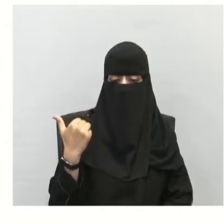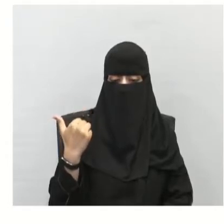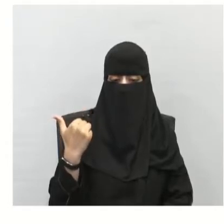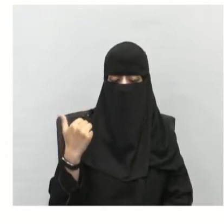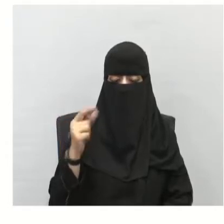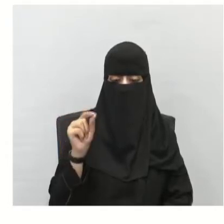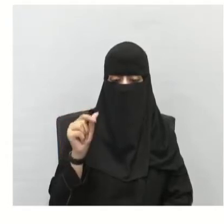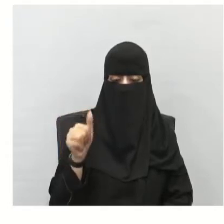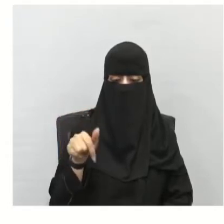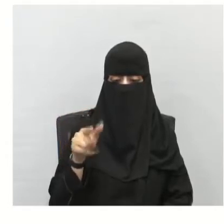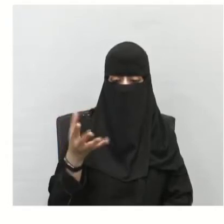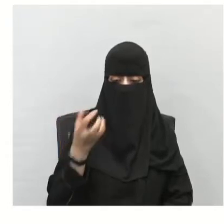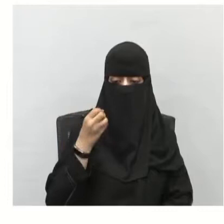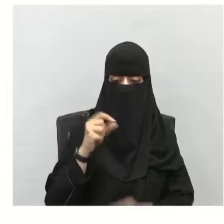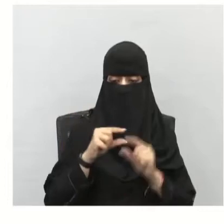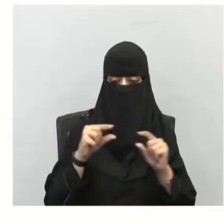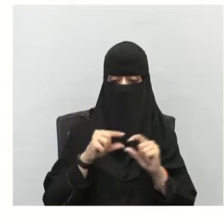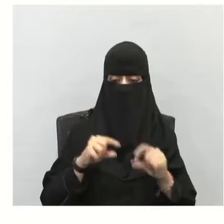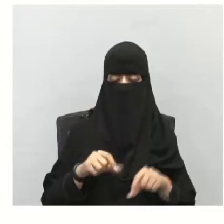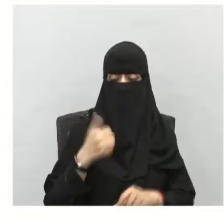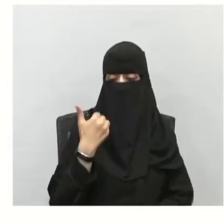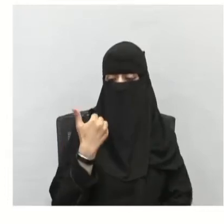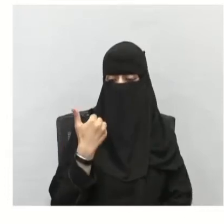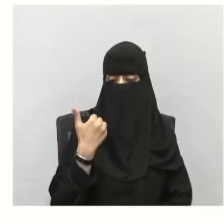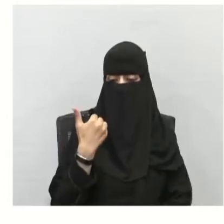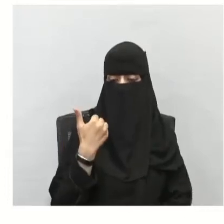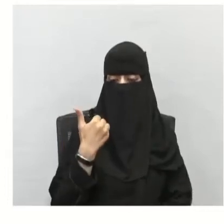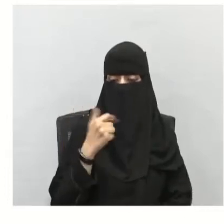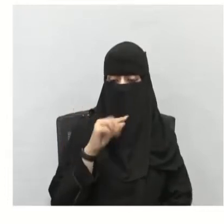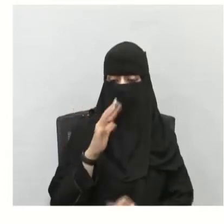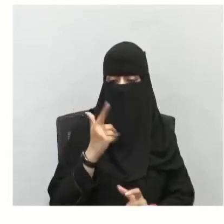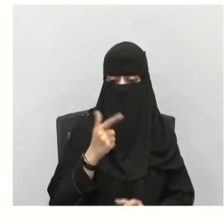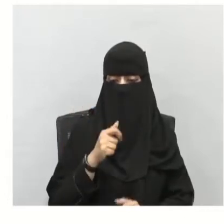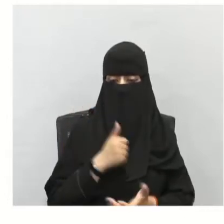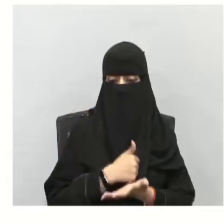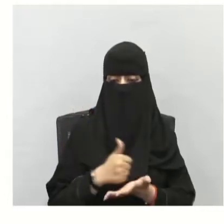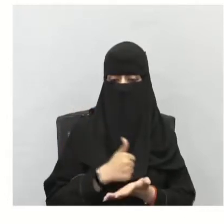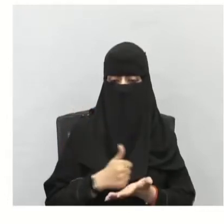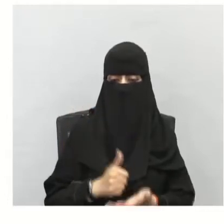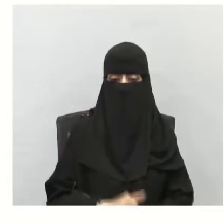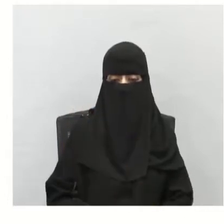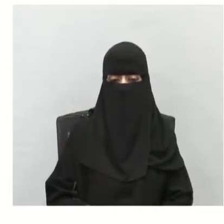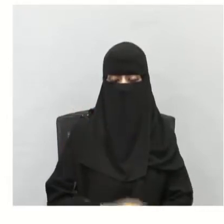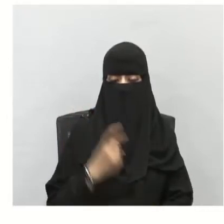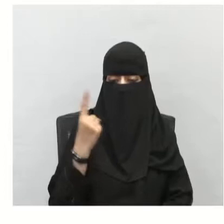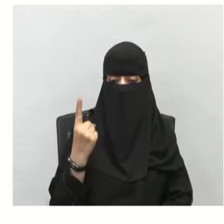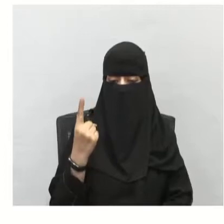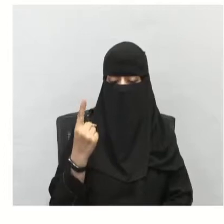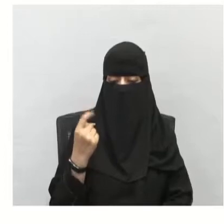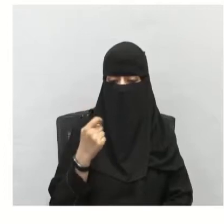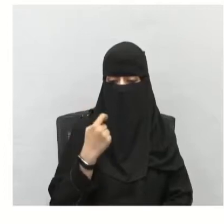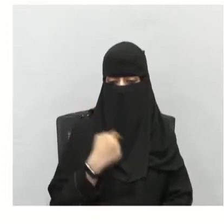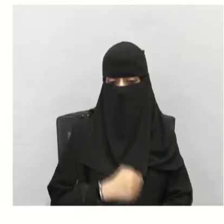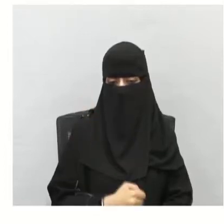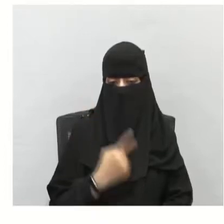1 2 3 4 5 6، ممتاز. إذا 6 أوراق نقدية من فئة العشرة، ممتاز. الآن الأنماط، يلا لاحظوا معي جيدا، ورقة واحدة